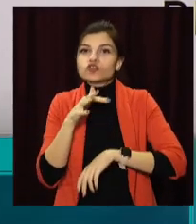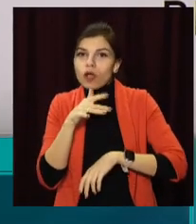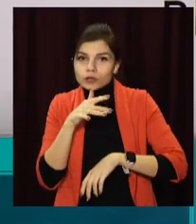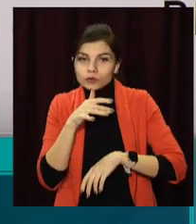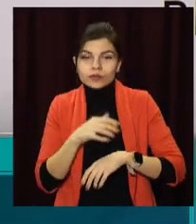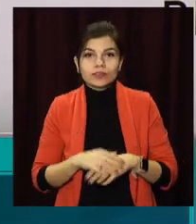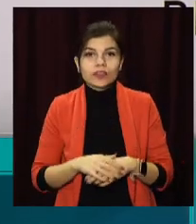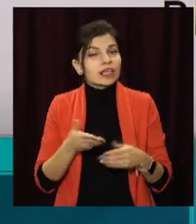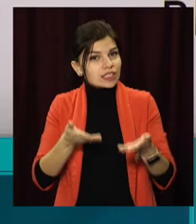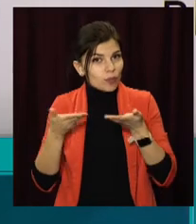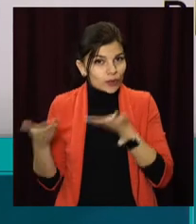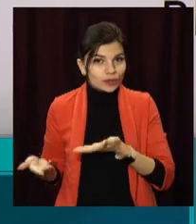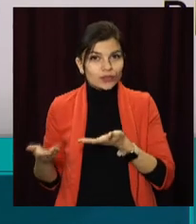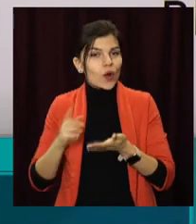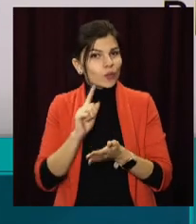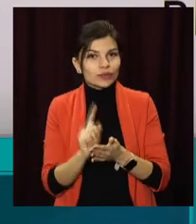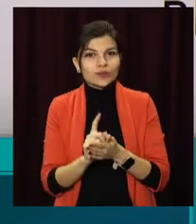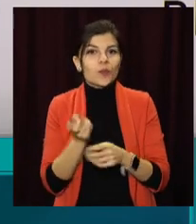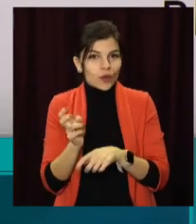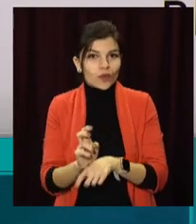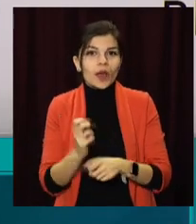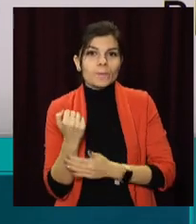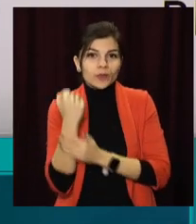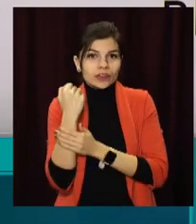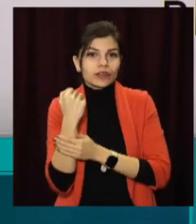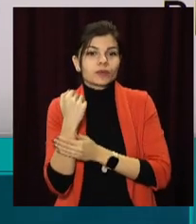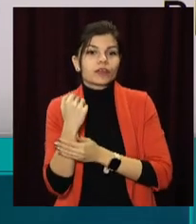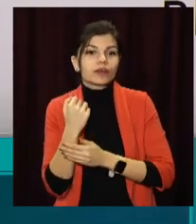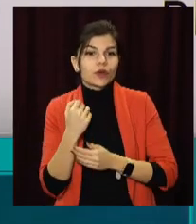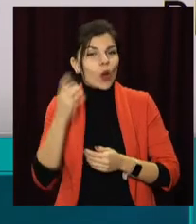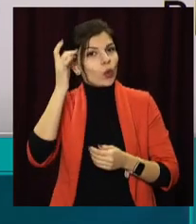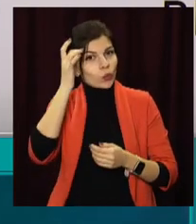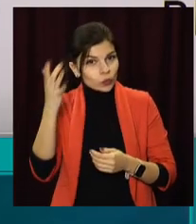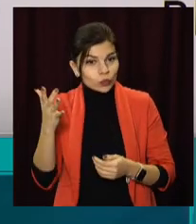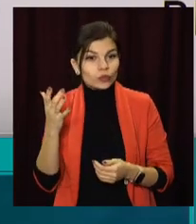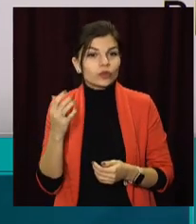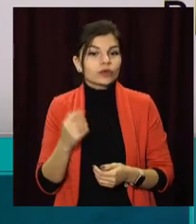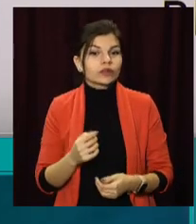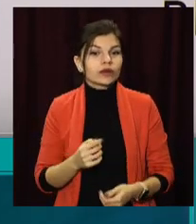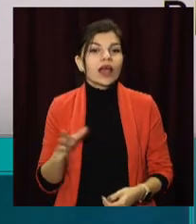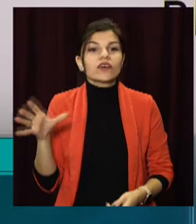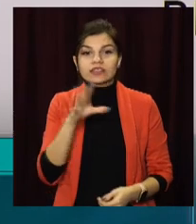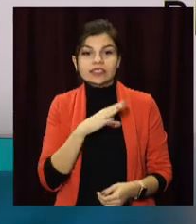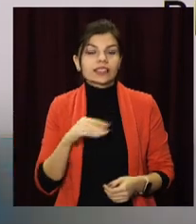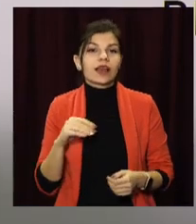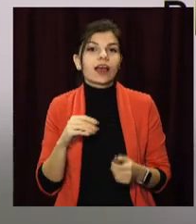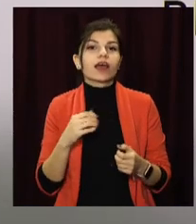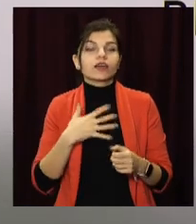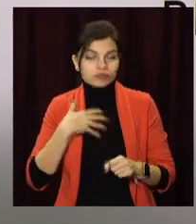Запрошую обов'язково приходити, підтримати культуру. Все дотримано